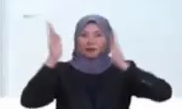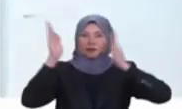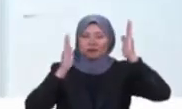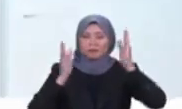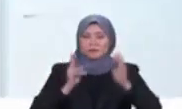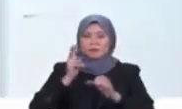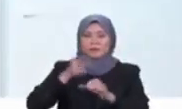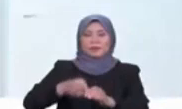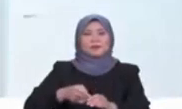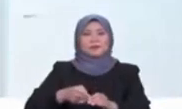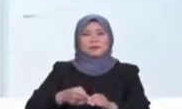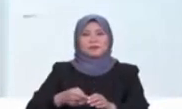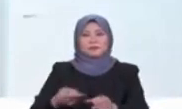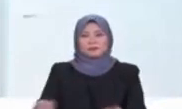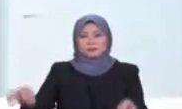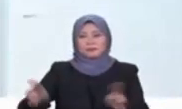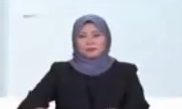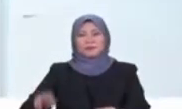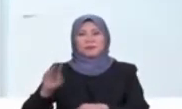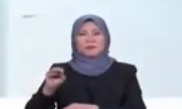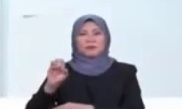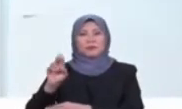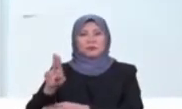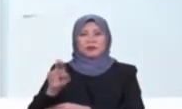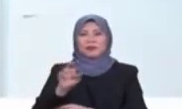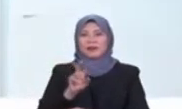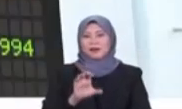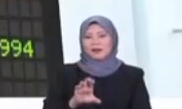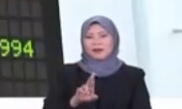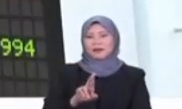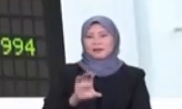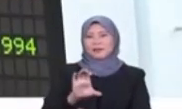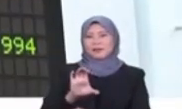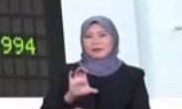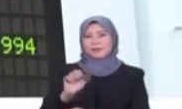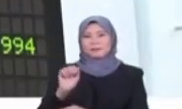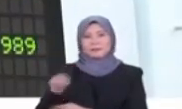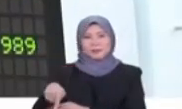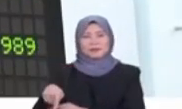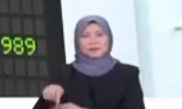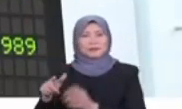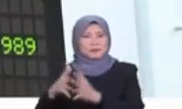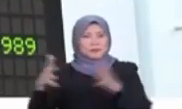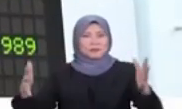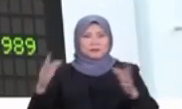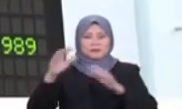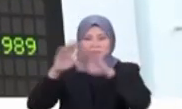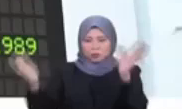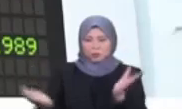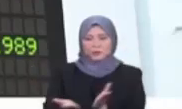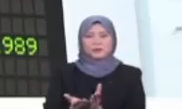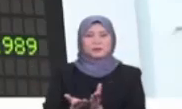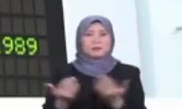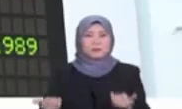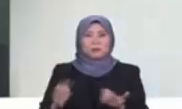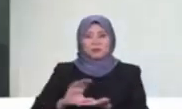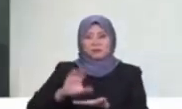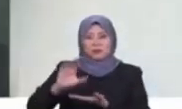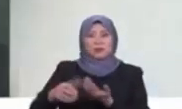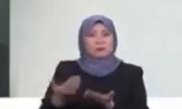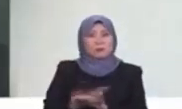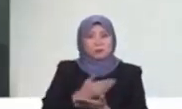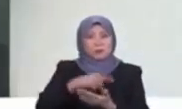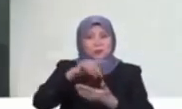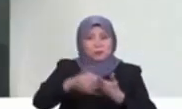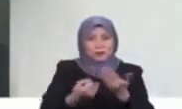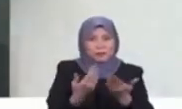menyertai Persefahaman Perdagangan Pertama RCEP yang terbesar di dunia. Jadi dengan pelaburan terbaru ini, dengan projek